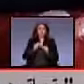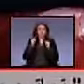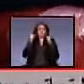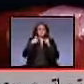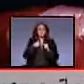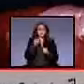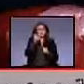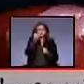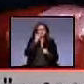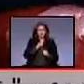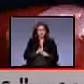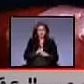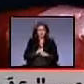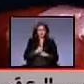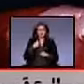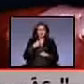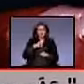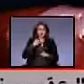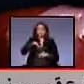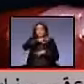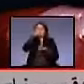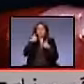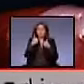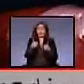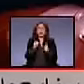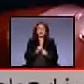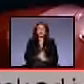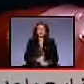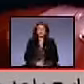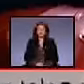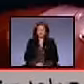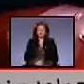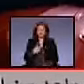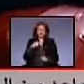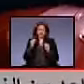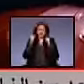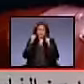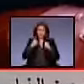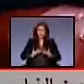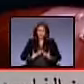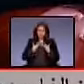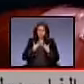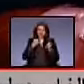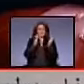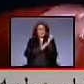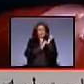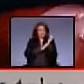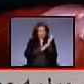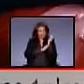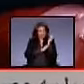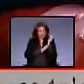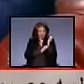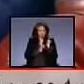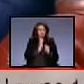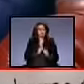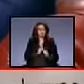اطلاقا. والله انا عايز كل الناس تبقى حلوه وجميله. بس اعتقد ايه العصبيه والغيره ما اعتقدش الغيره عيب برضه هما